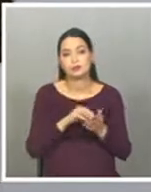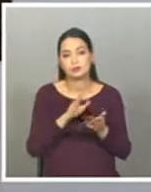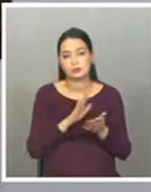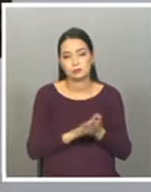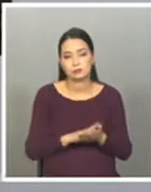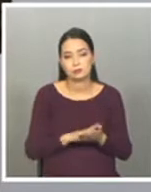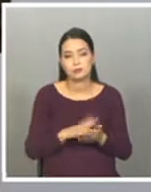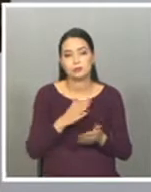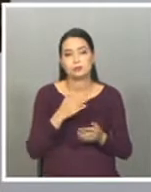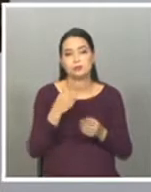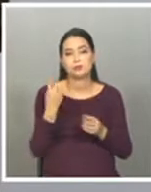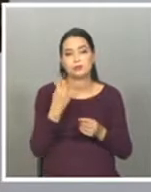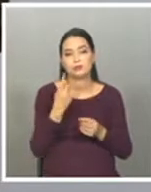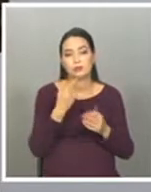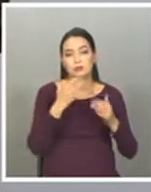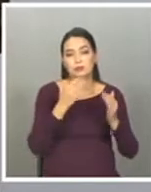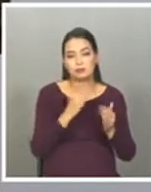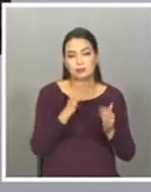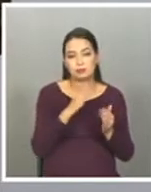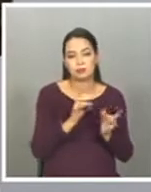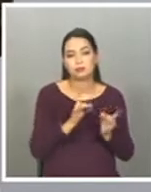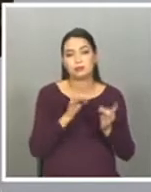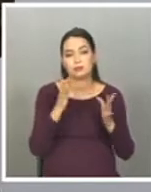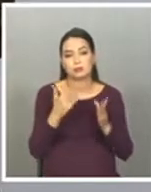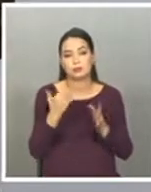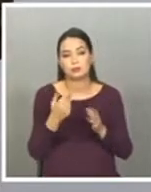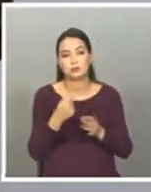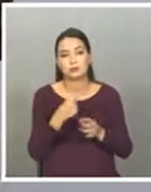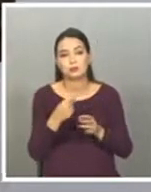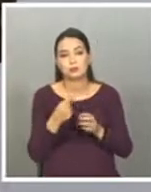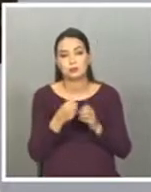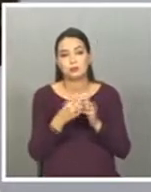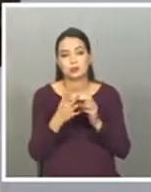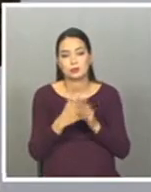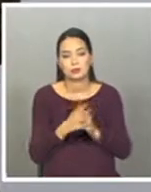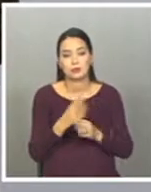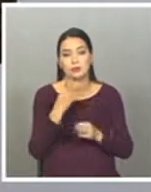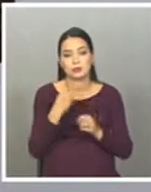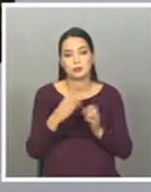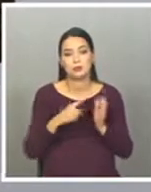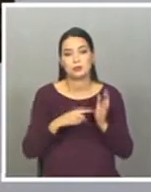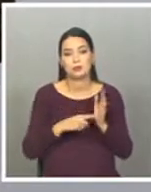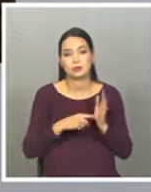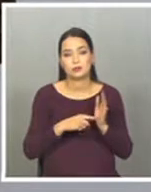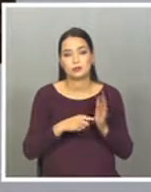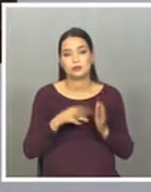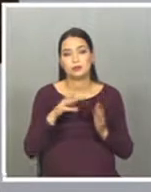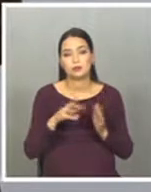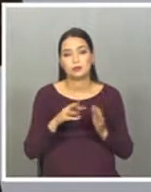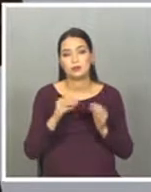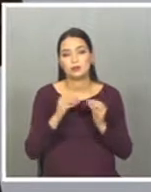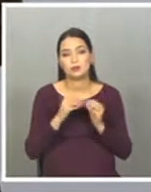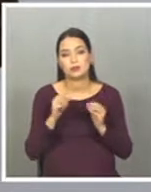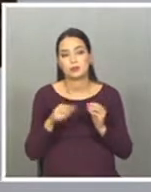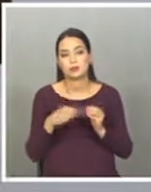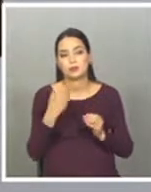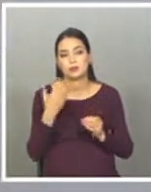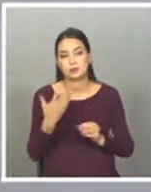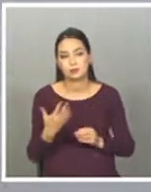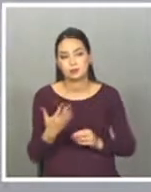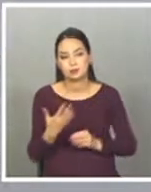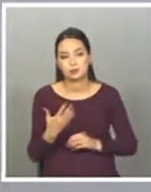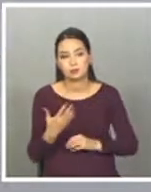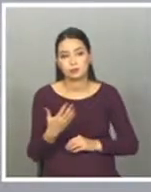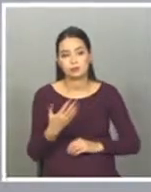жақшада ашатын болсақ, минус алымында 15-тің кубы көбейтілген m-ның 10,5 дәрежесі,